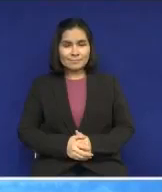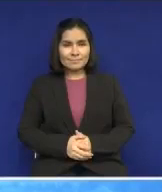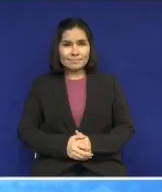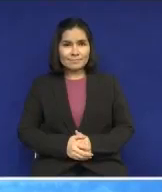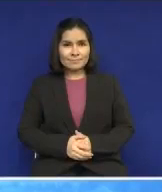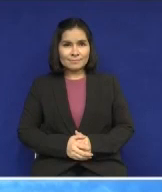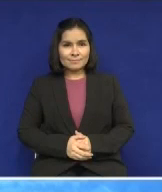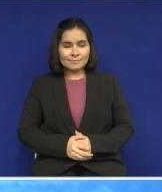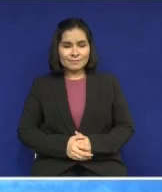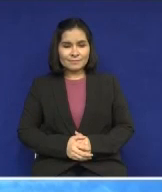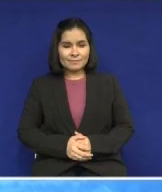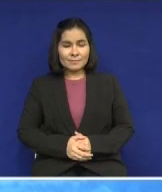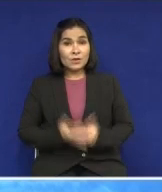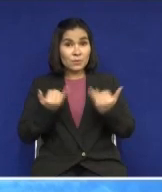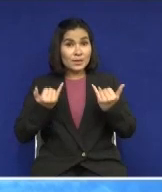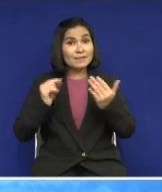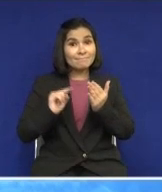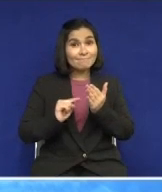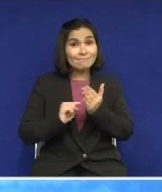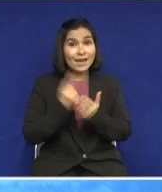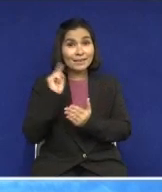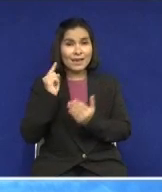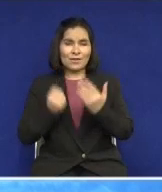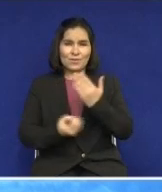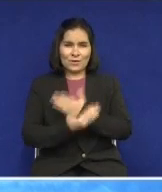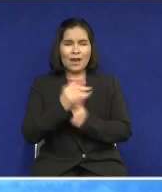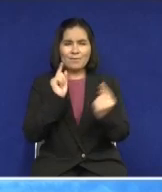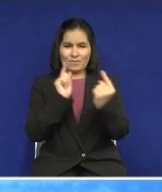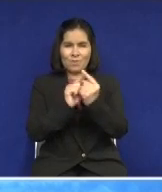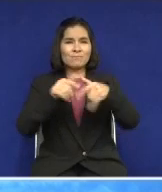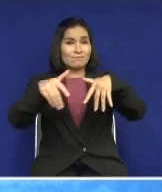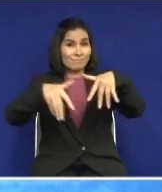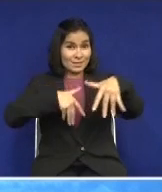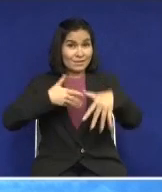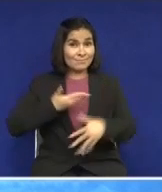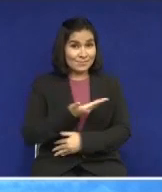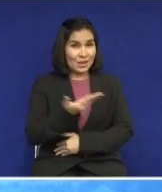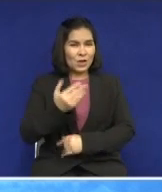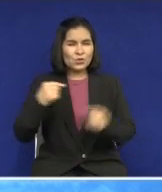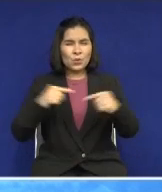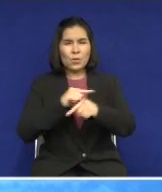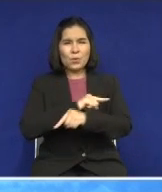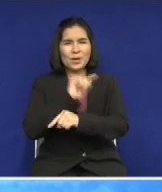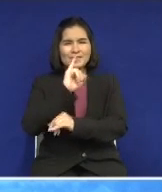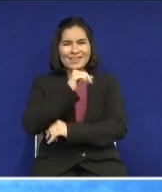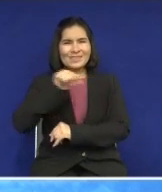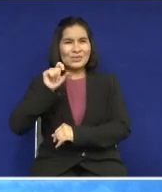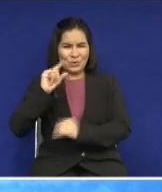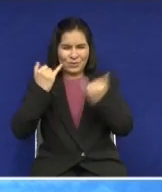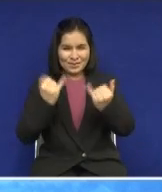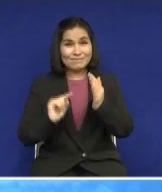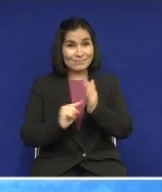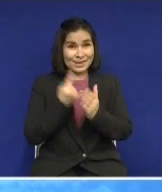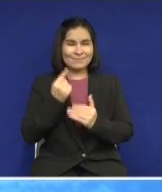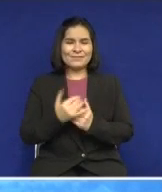ในวันนี้นะคะก็เป็นวันแรกนะคะที่ได้มีโอกาสพบกับพี่น้องประชาชนในวันทำงานนะคะอย่างที่อยากจะฝ